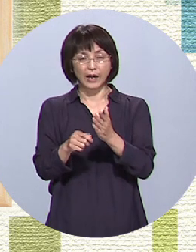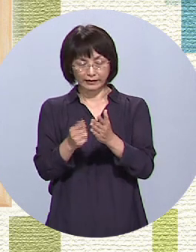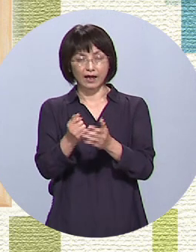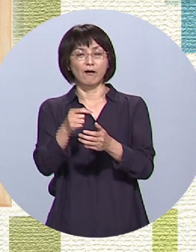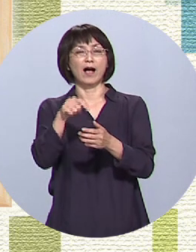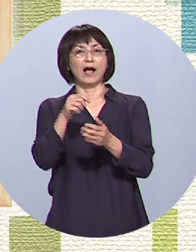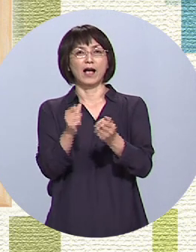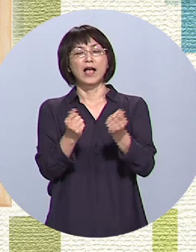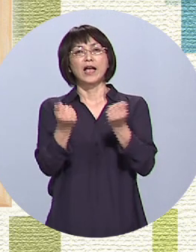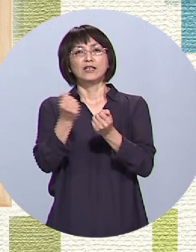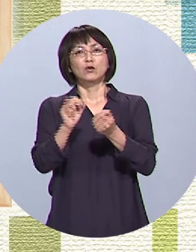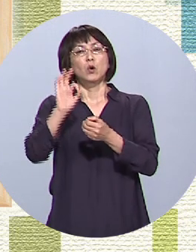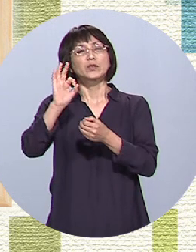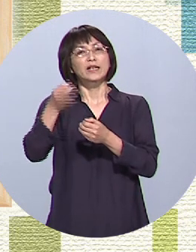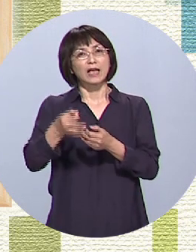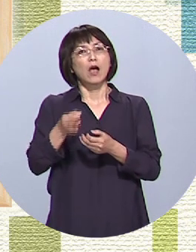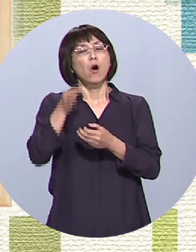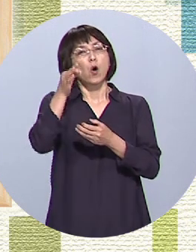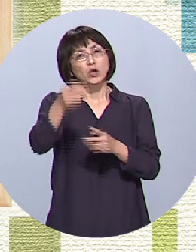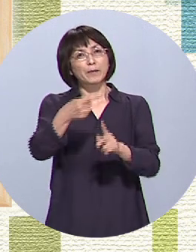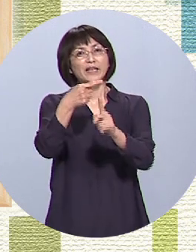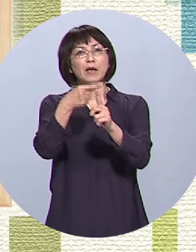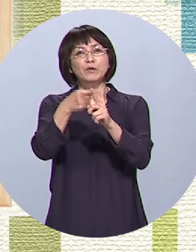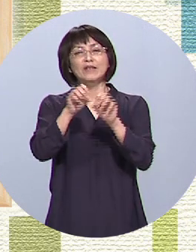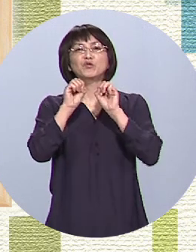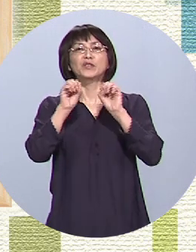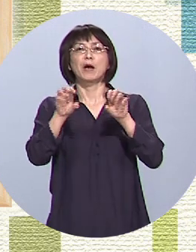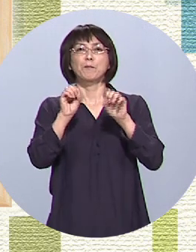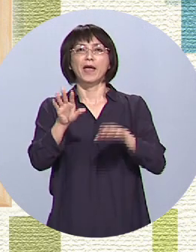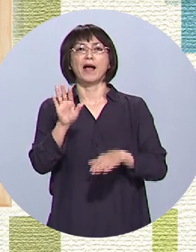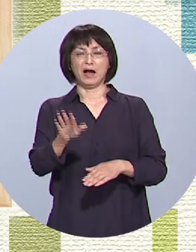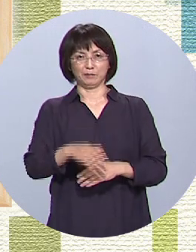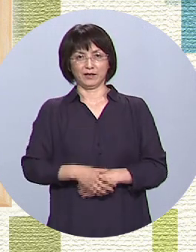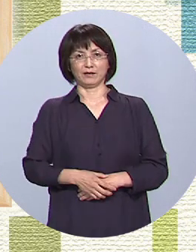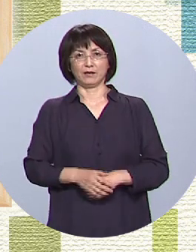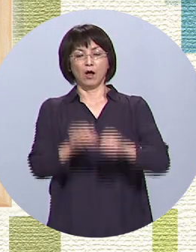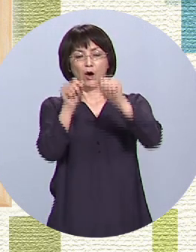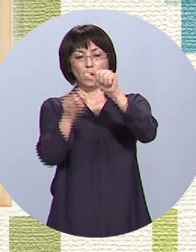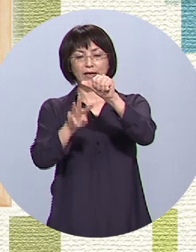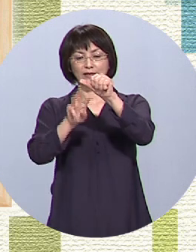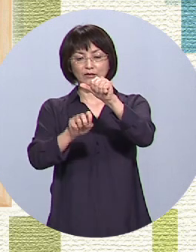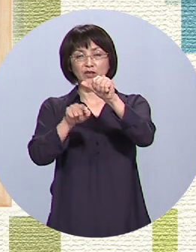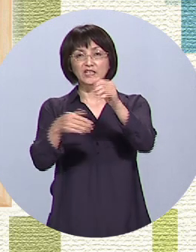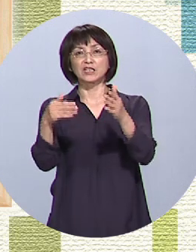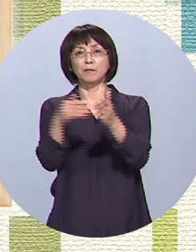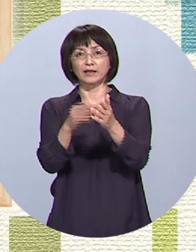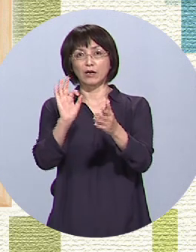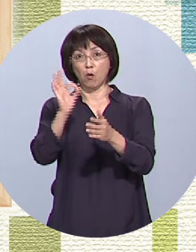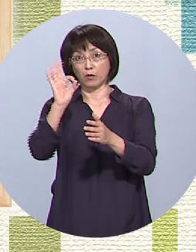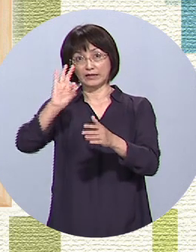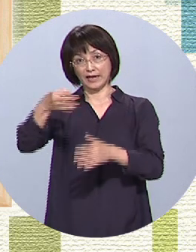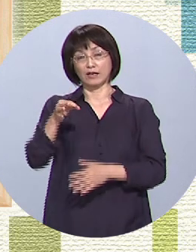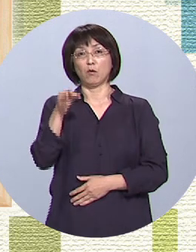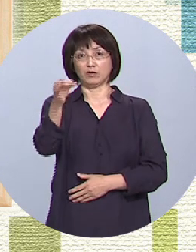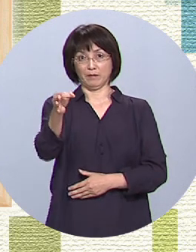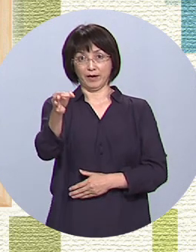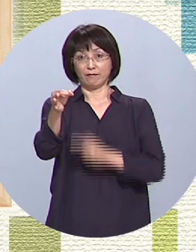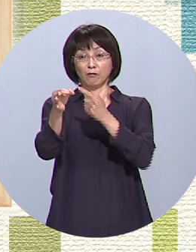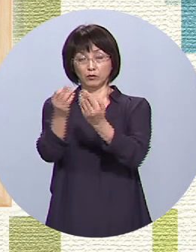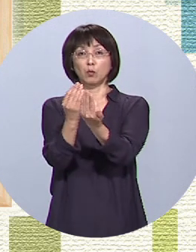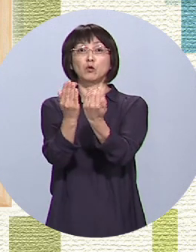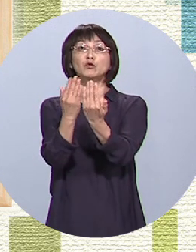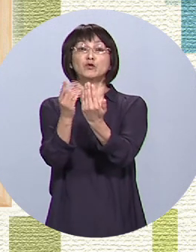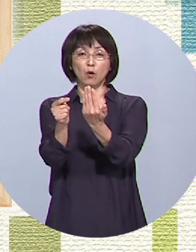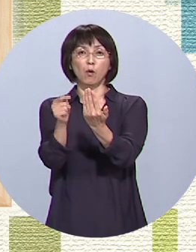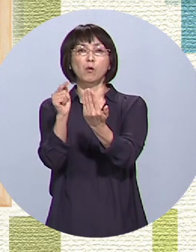てプラスキャンペーンというのがあるんです。 何ですかそれは。 今月31日までに納めた自動車税の領収書などを